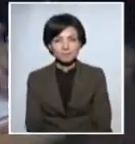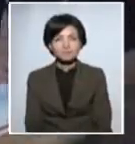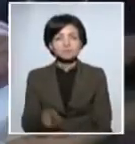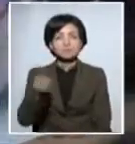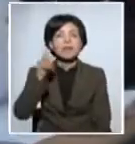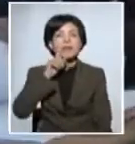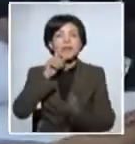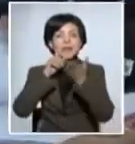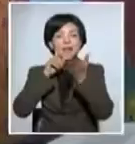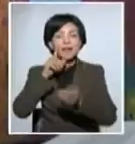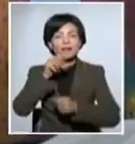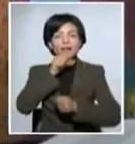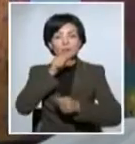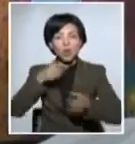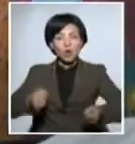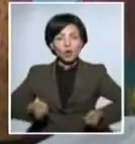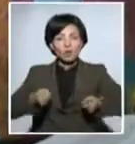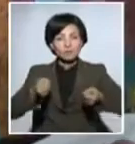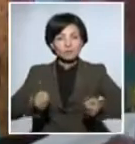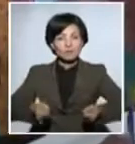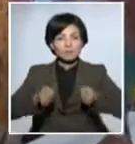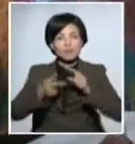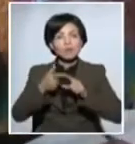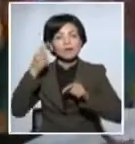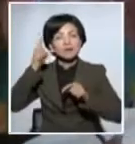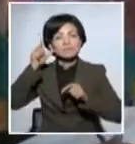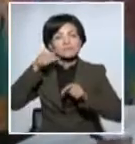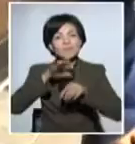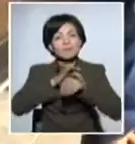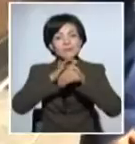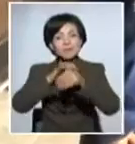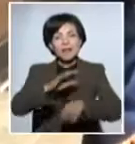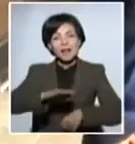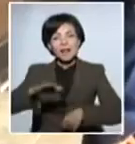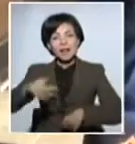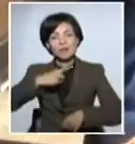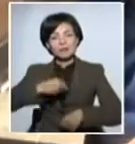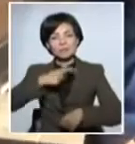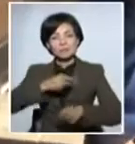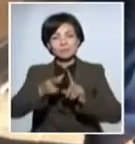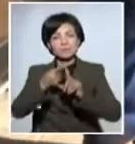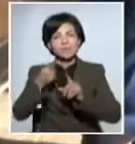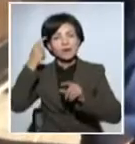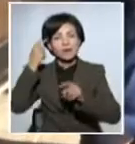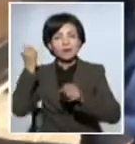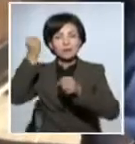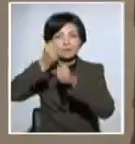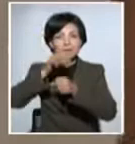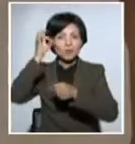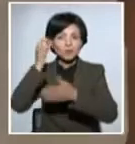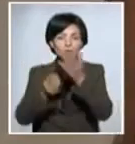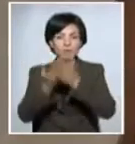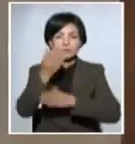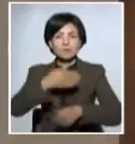فاطمه التباسي مسنه مقعده، ابت الا ان تصطحب احفادها ايمانا منها بان بناء الوطن مسؤوليه يجب